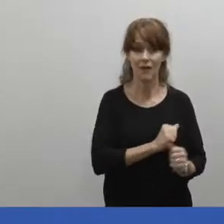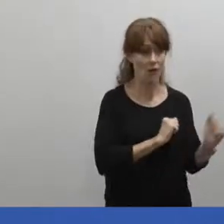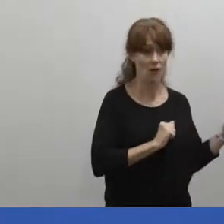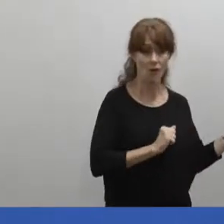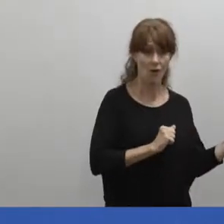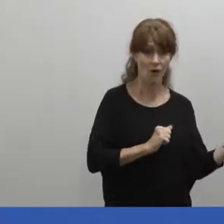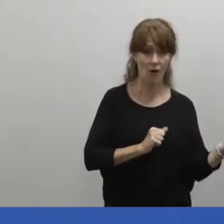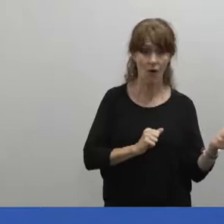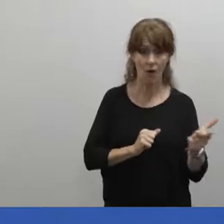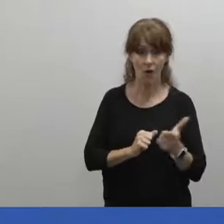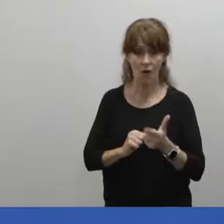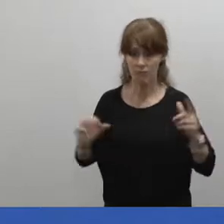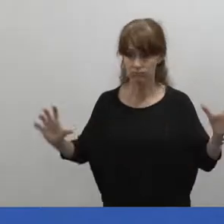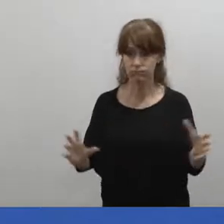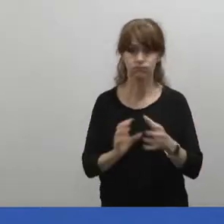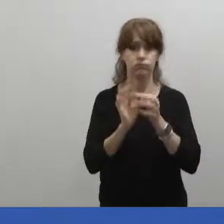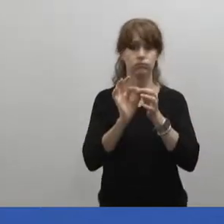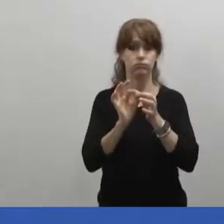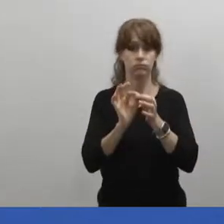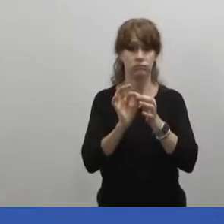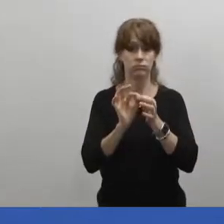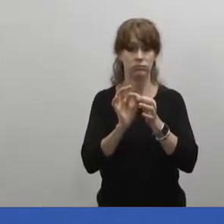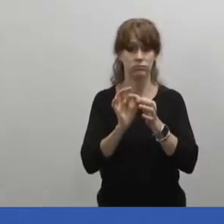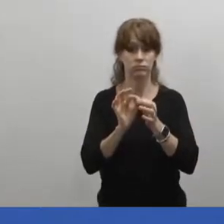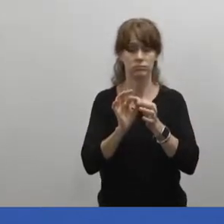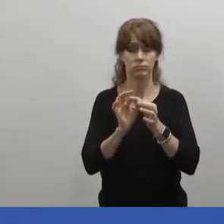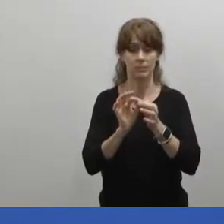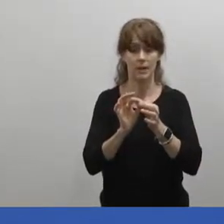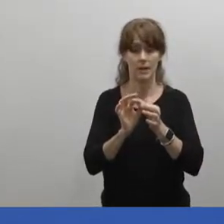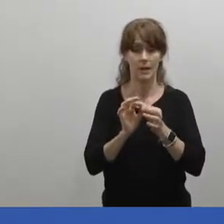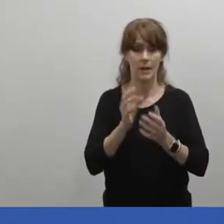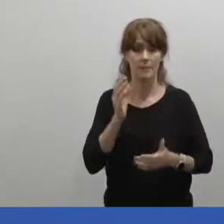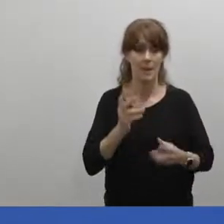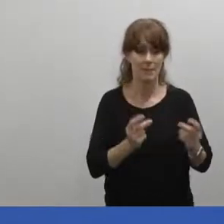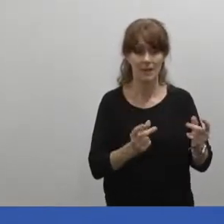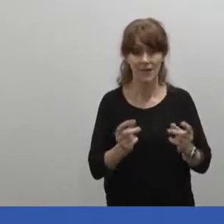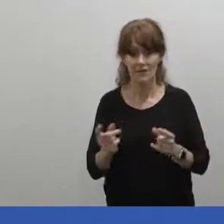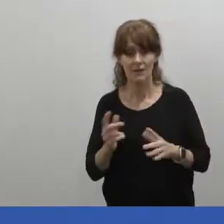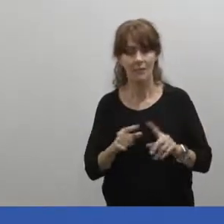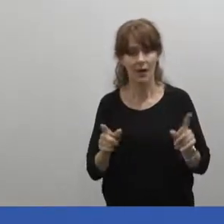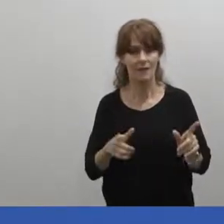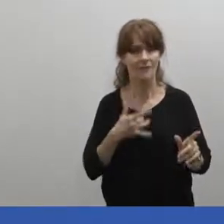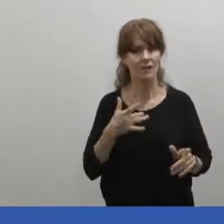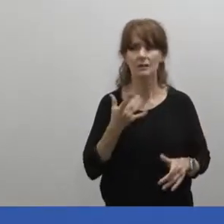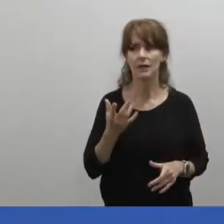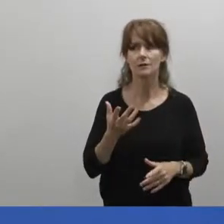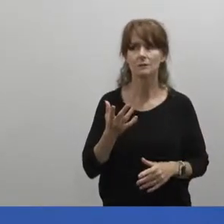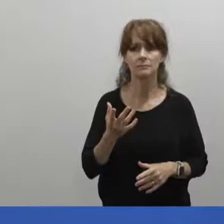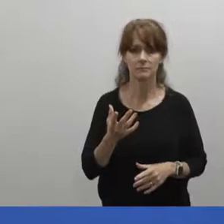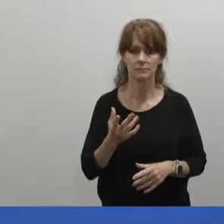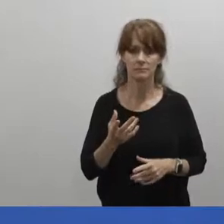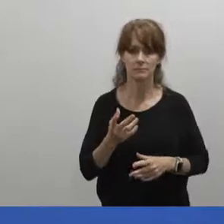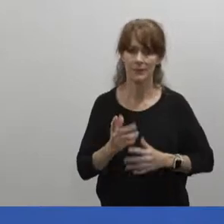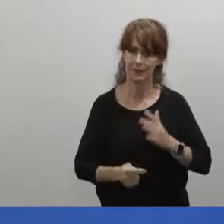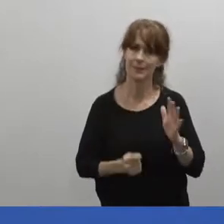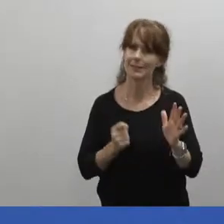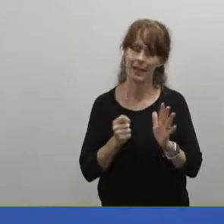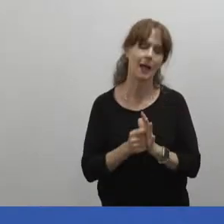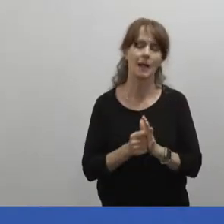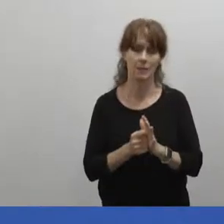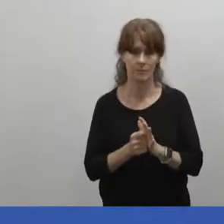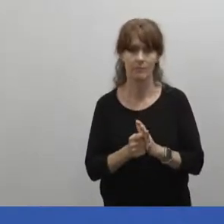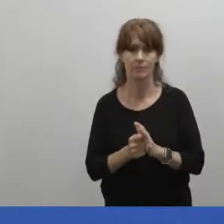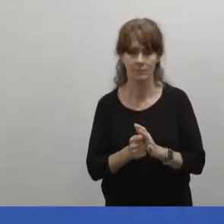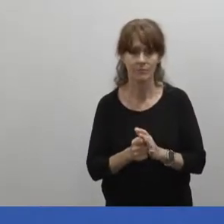thả việc đôi chìa trăm trời hai đã bày nơi bên này dương tự chế chọn pi cái ca đại dương riêng ban chậm này riêng chọn phơ mộc nâng